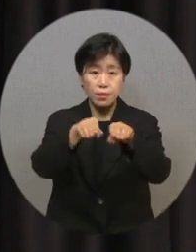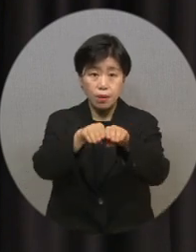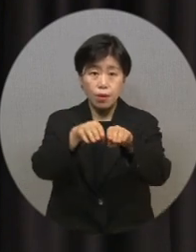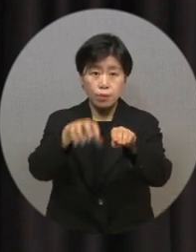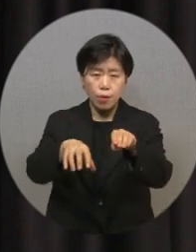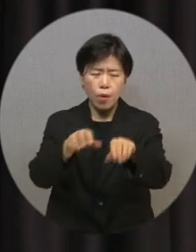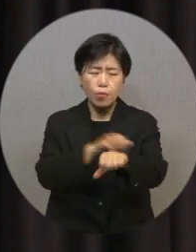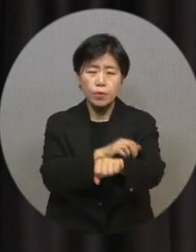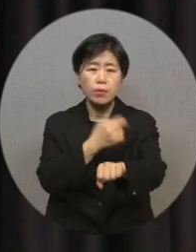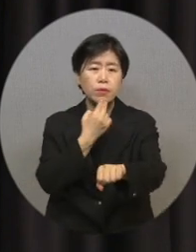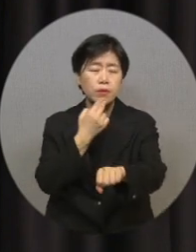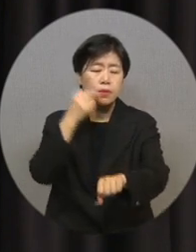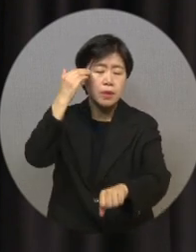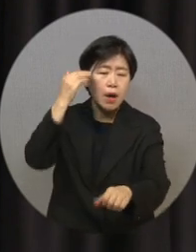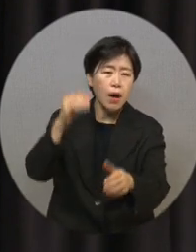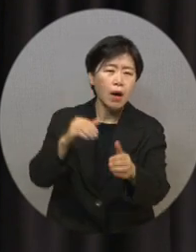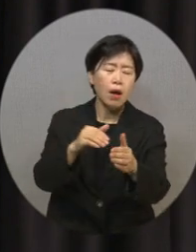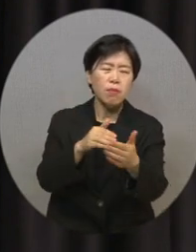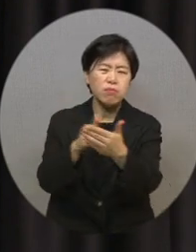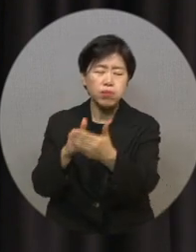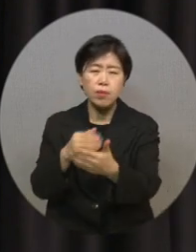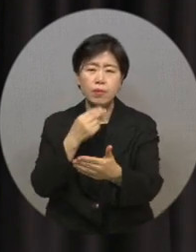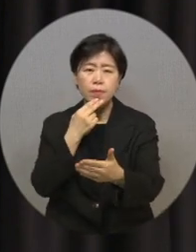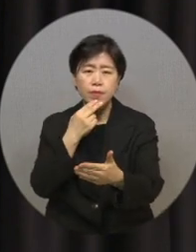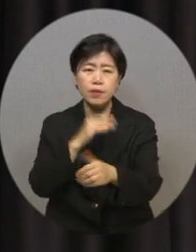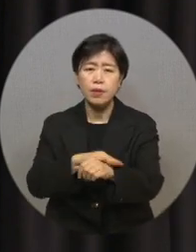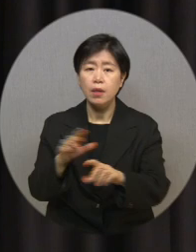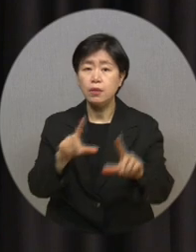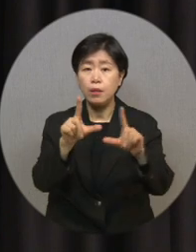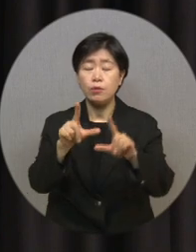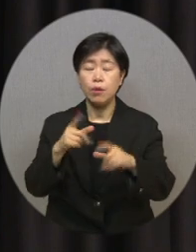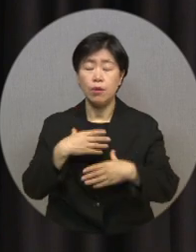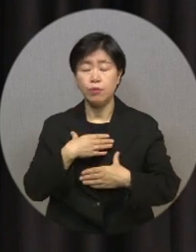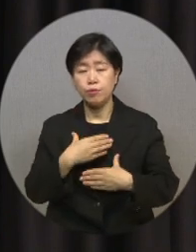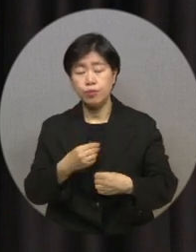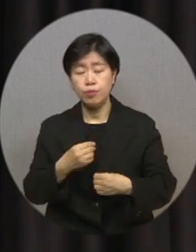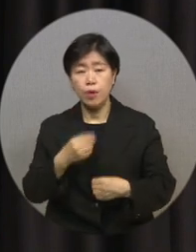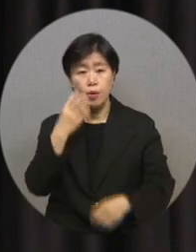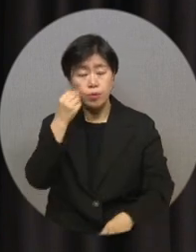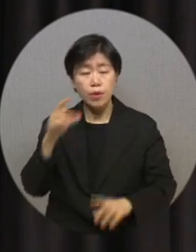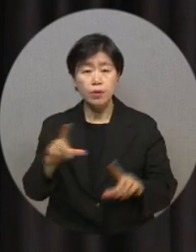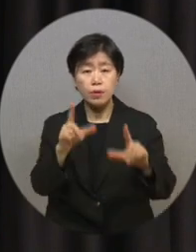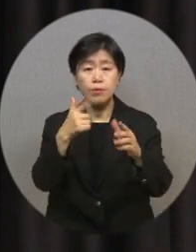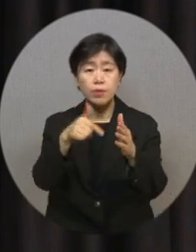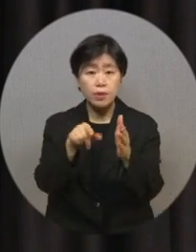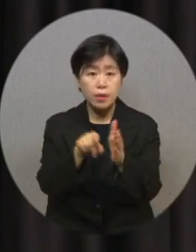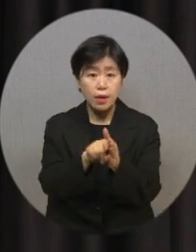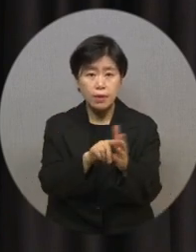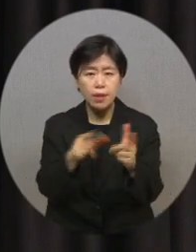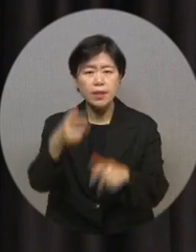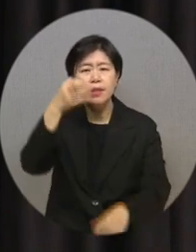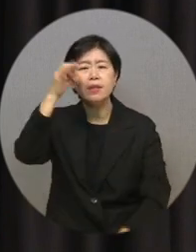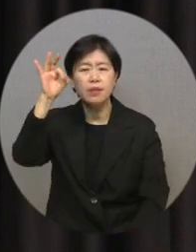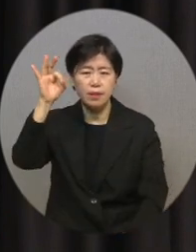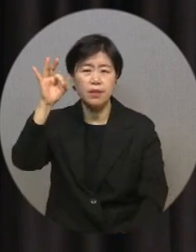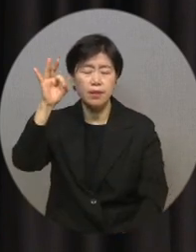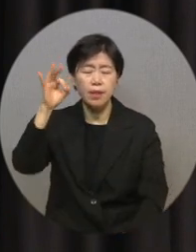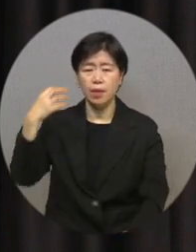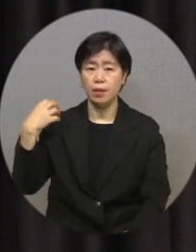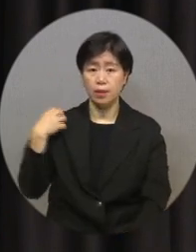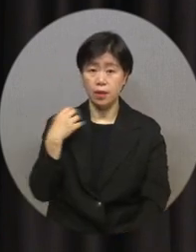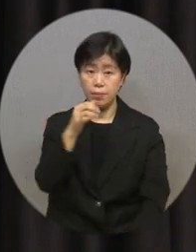기간이긴 한데 사실은 인증 운영 기간으로 좀 지정이 돼서 올해는 사후 관리라는 이런 것들을